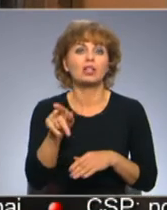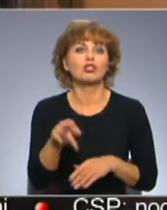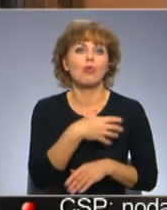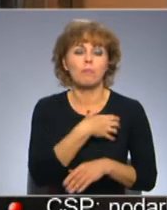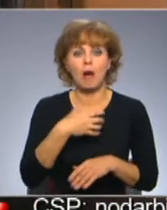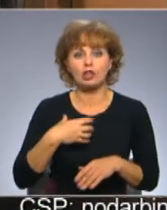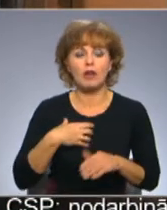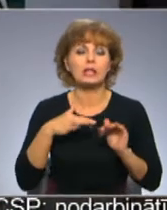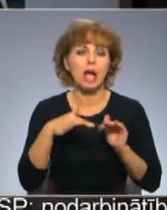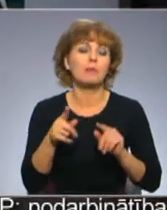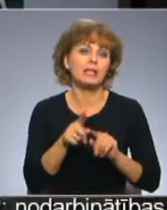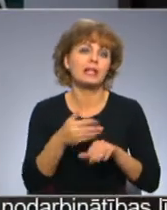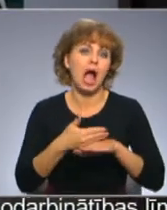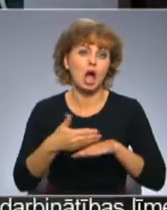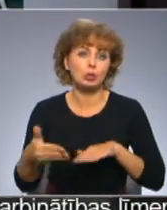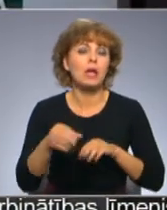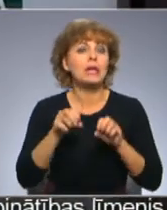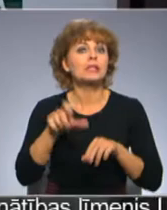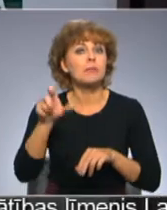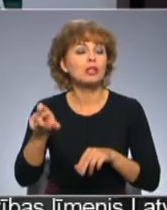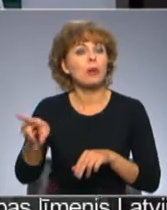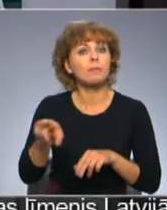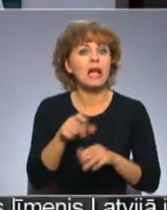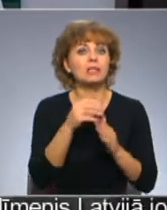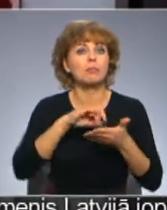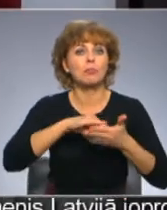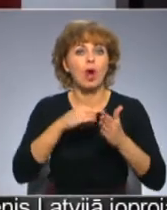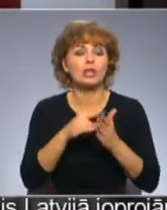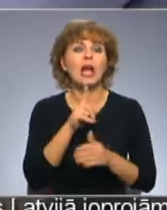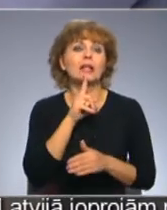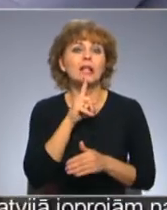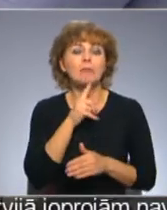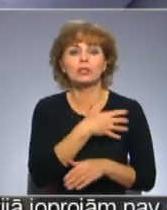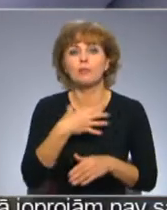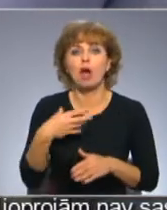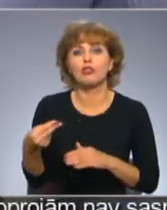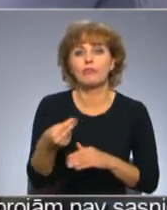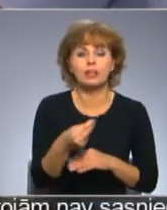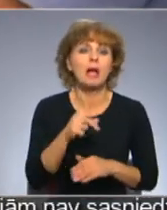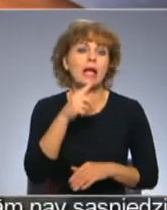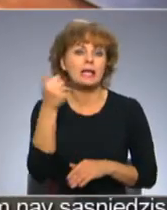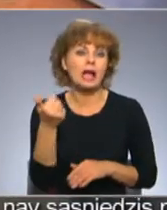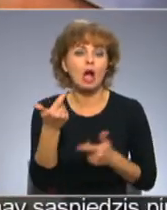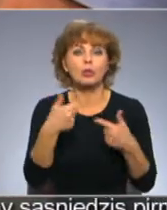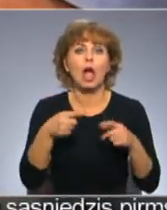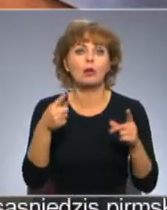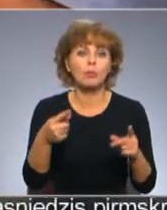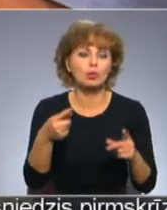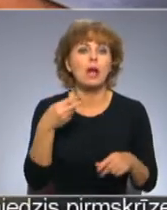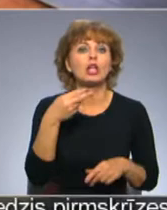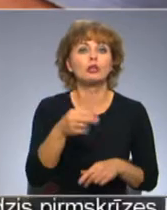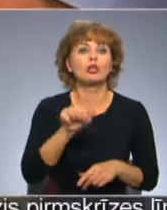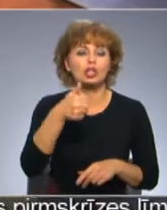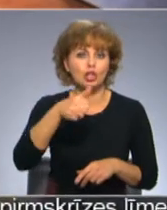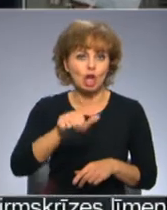veida darbība būtu jāturpina. Speciālistu piesaistas projekts paredz Liepājas pašvaldības finansējumu ik gadu laika posmā no